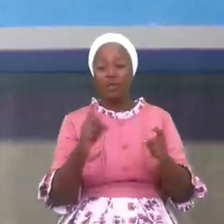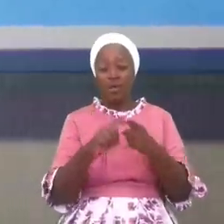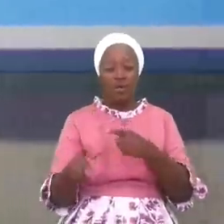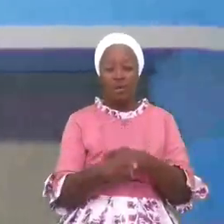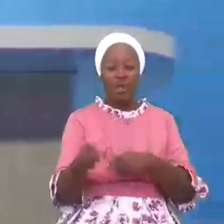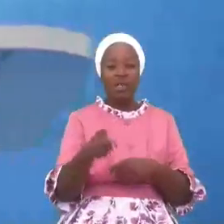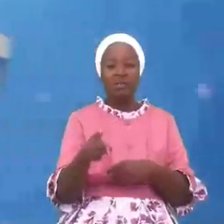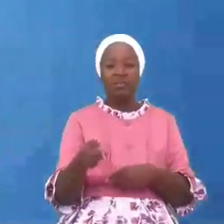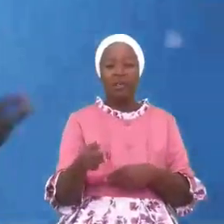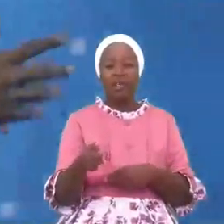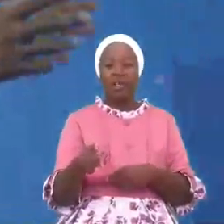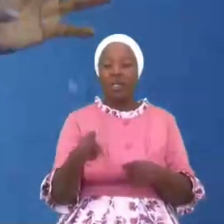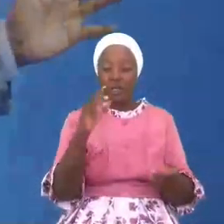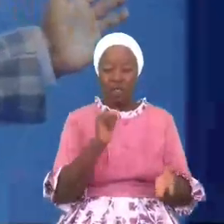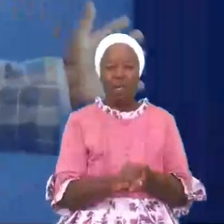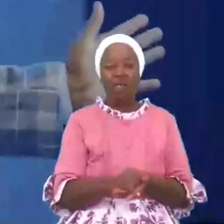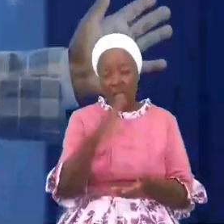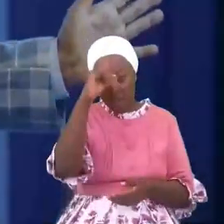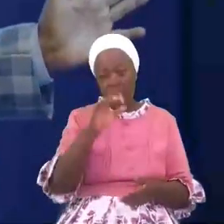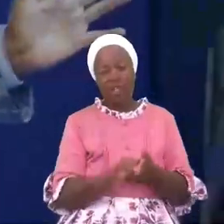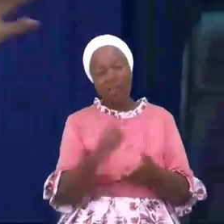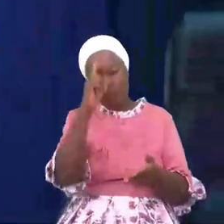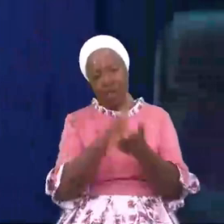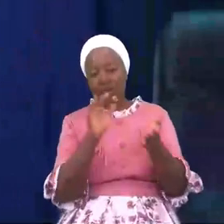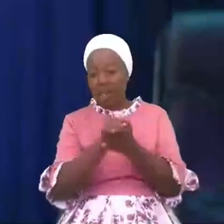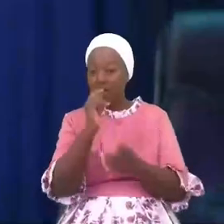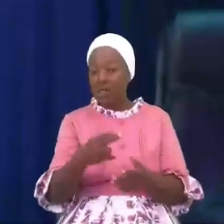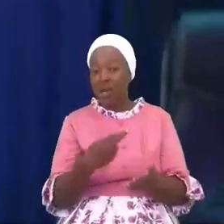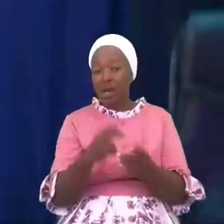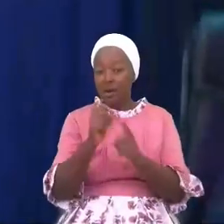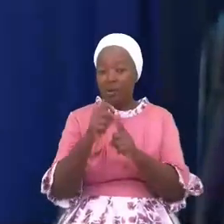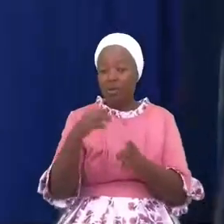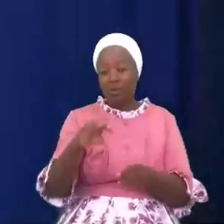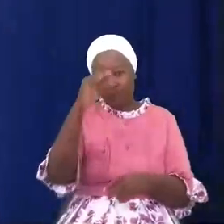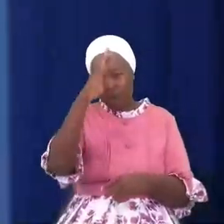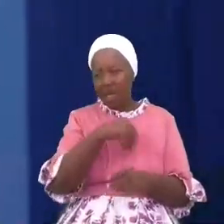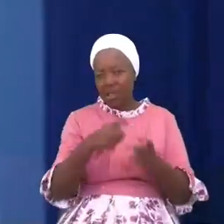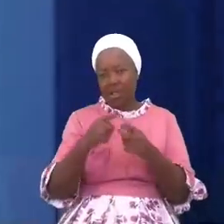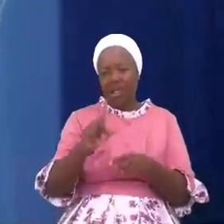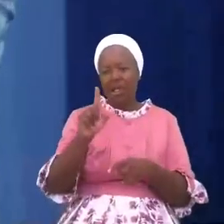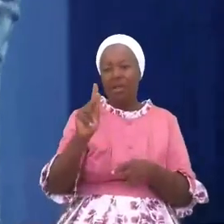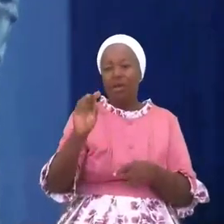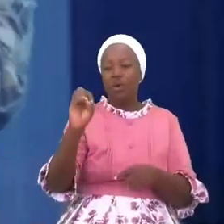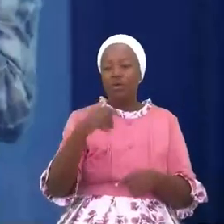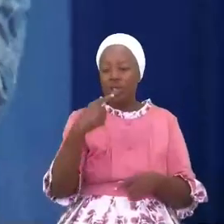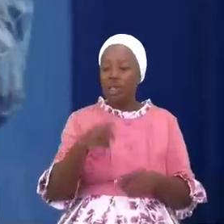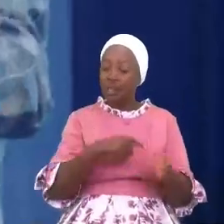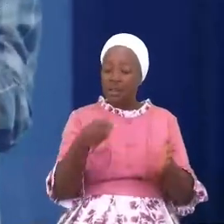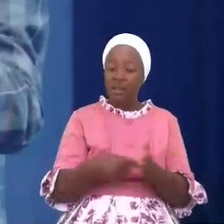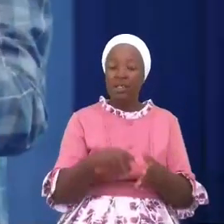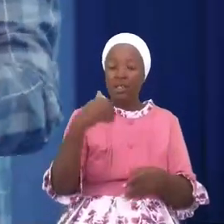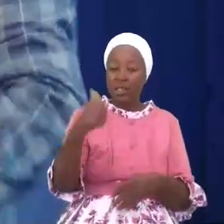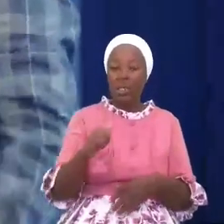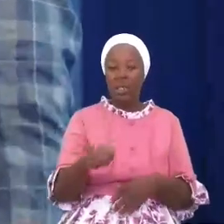croit. Alors, ça, c'est le rapport de Marc. Et Luc dit, Voici ces 10 lépreux sont venus, ils ont